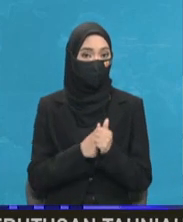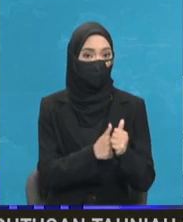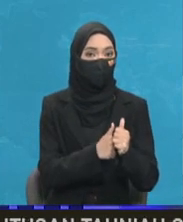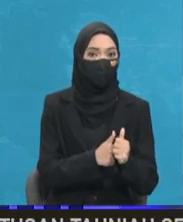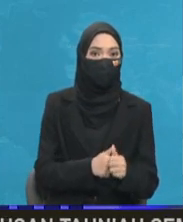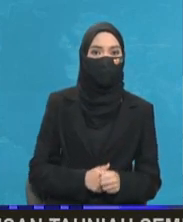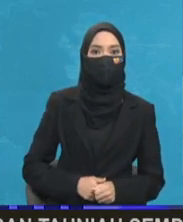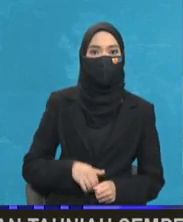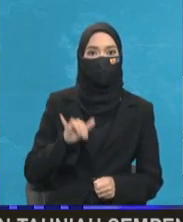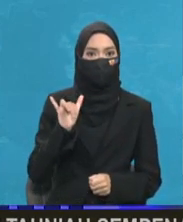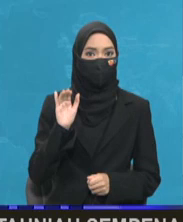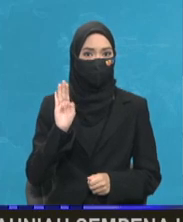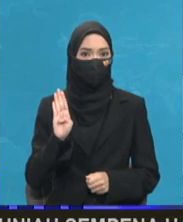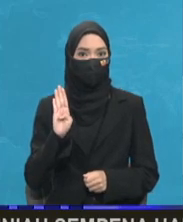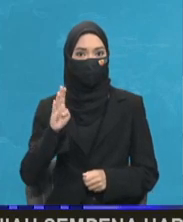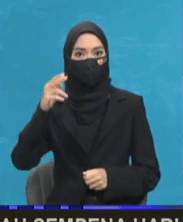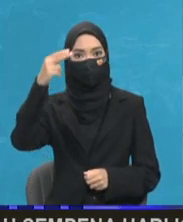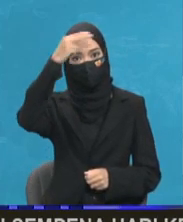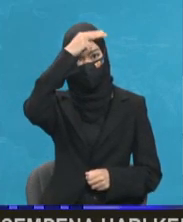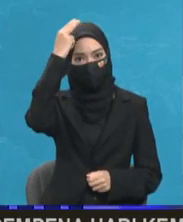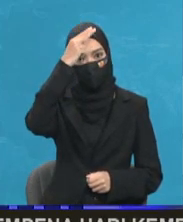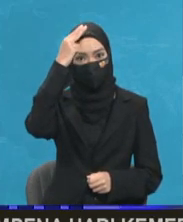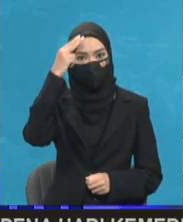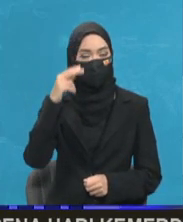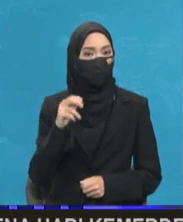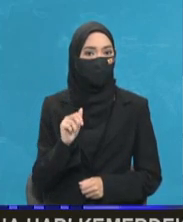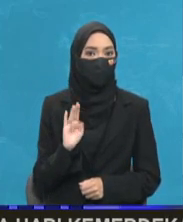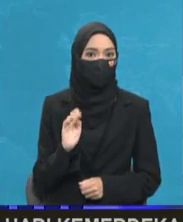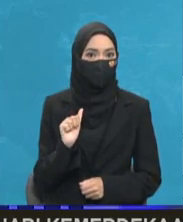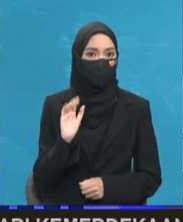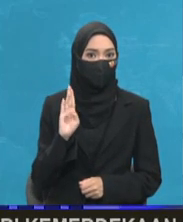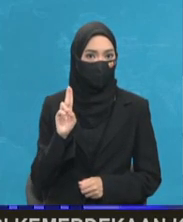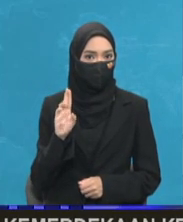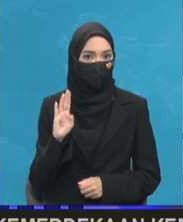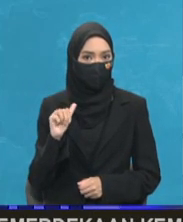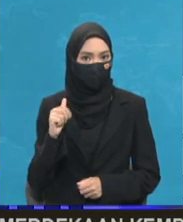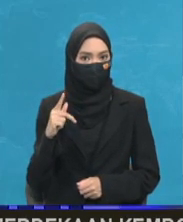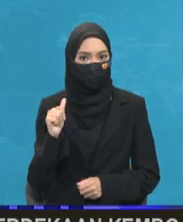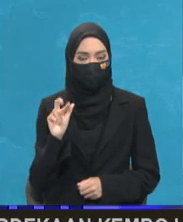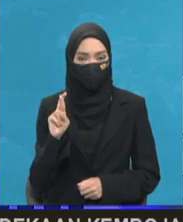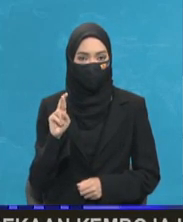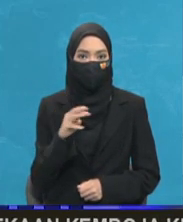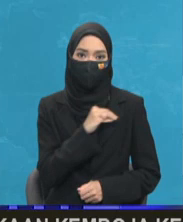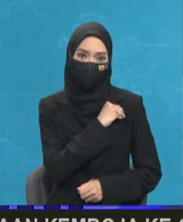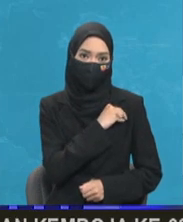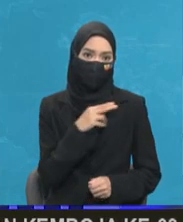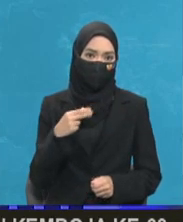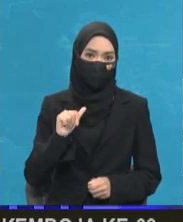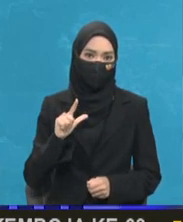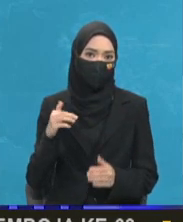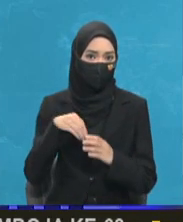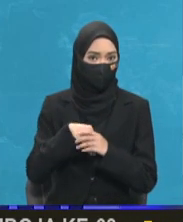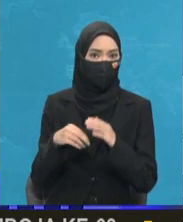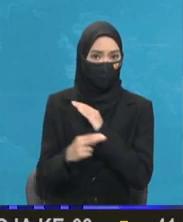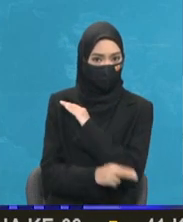berformat pikir orang kaya seri karena dato' Sri Setyo Doktor Haji Awang Bakar Bin Haji apung menteri hal ihwal landegre